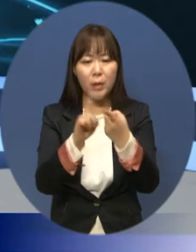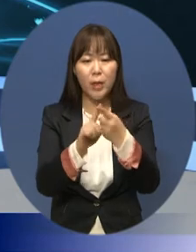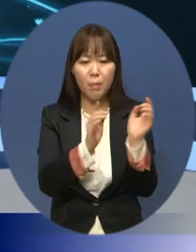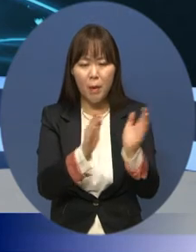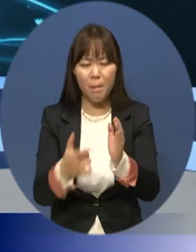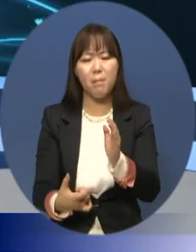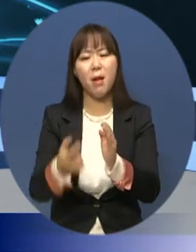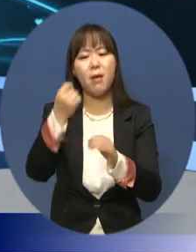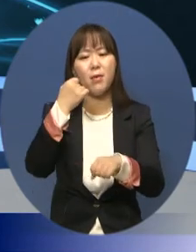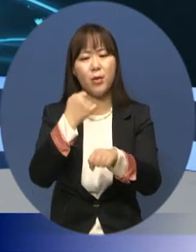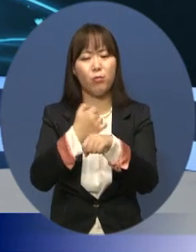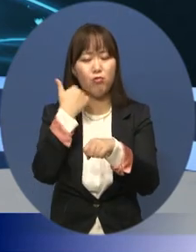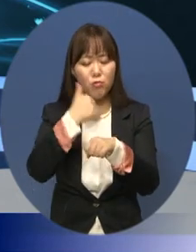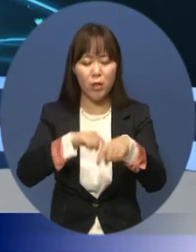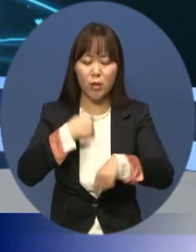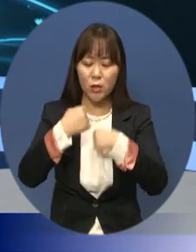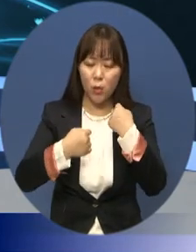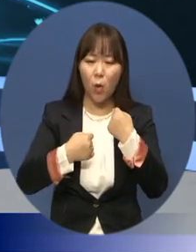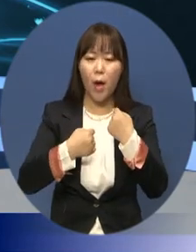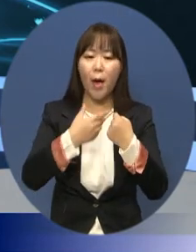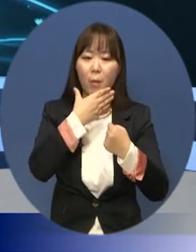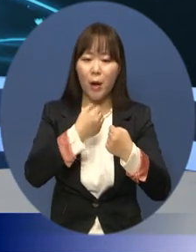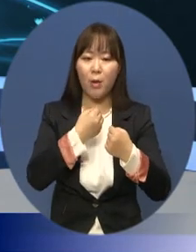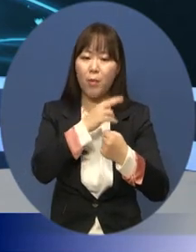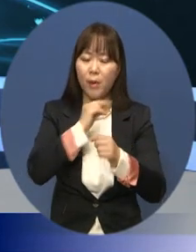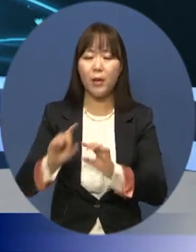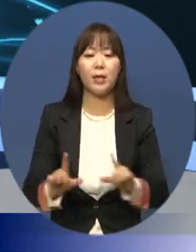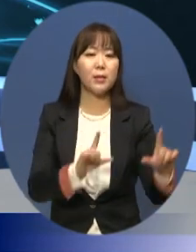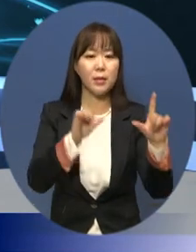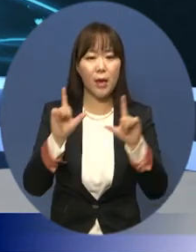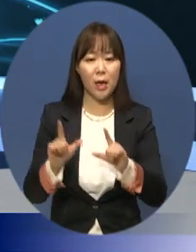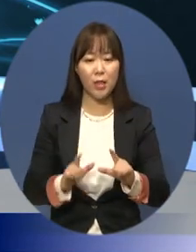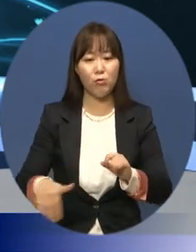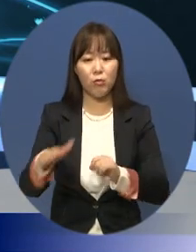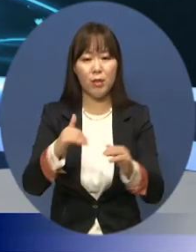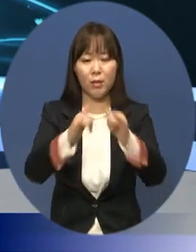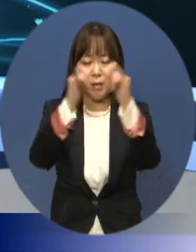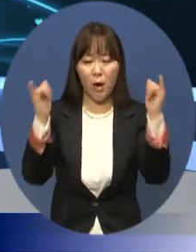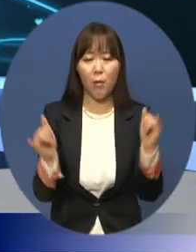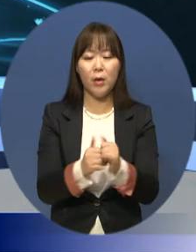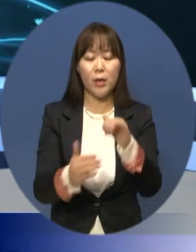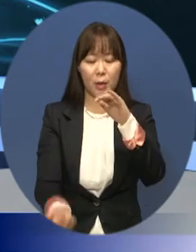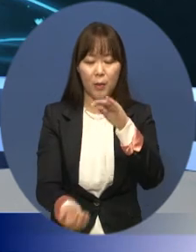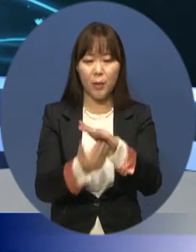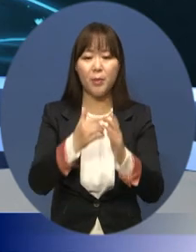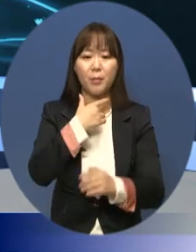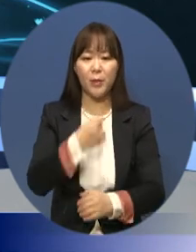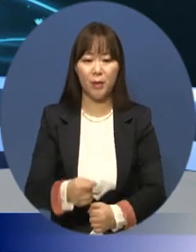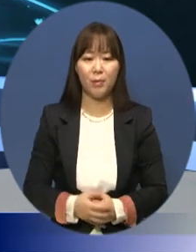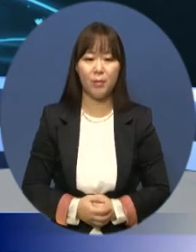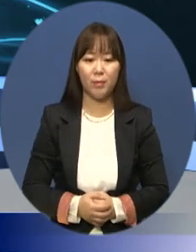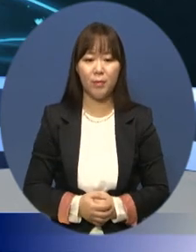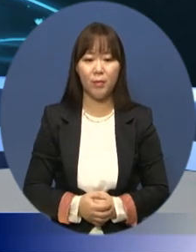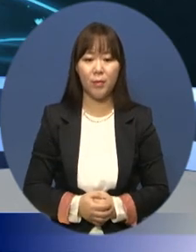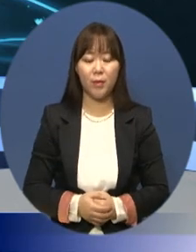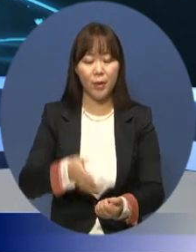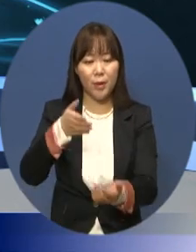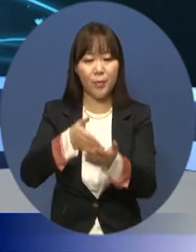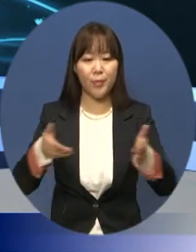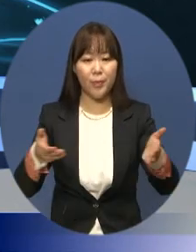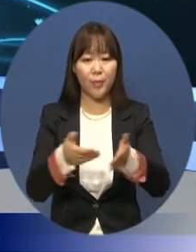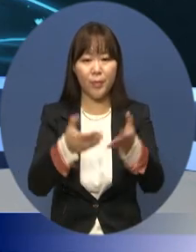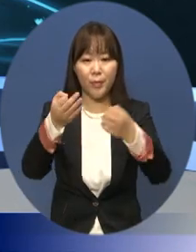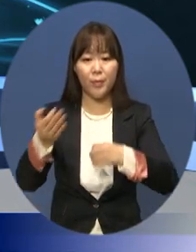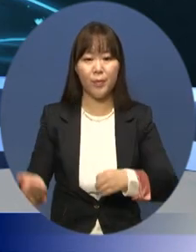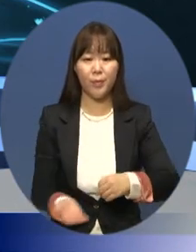누구나 스스로 행복하고 편리하게 살아갈 수 있는 우리 사회가 될 수 있길 바랍니다 이상 복지 탭이 뉴스를